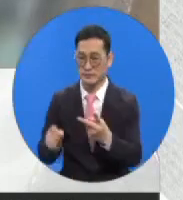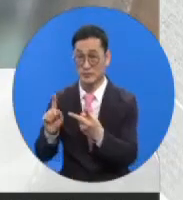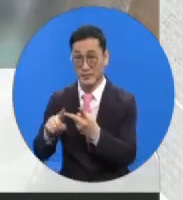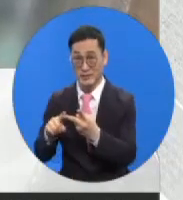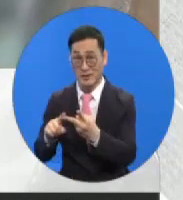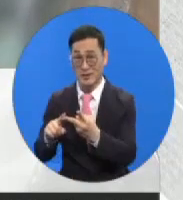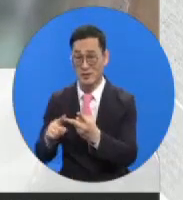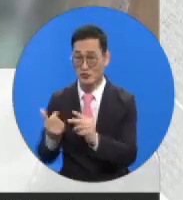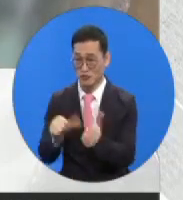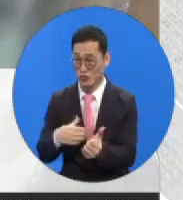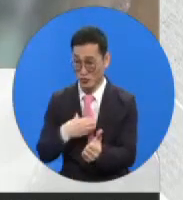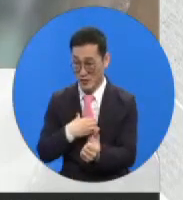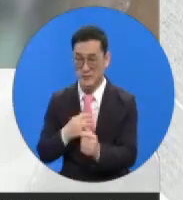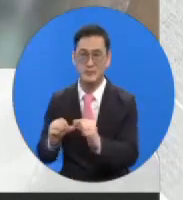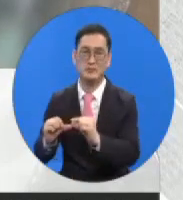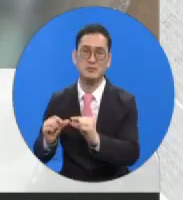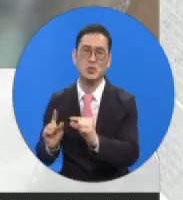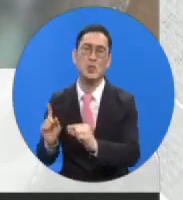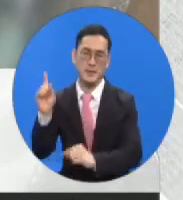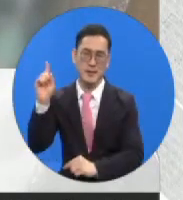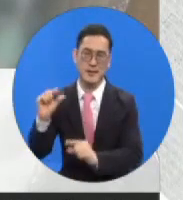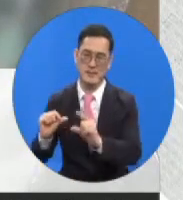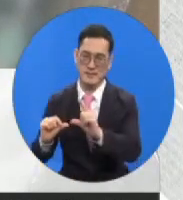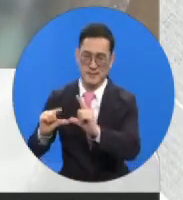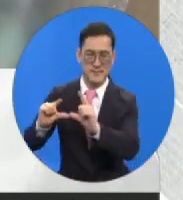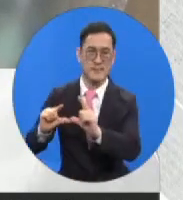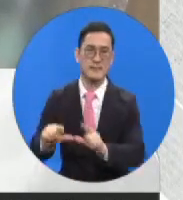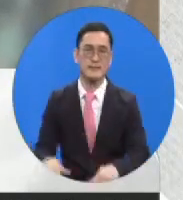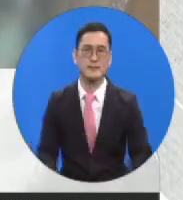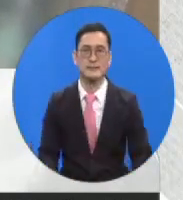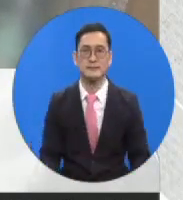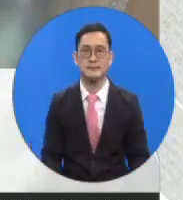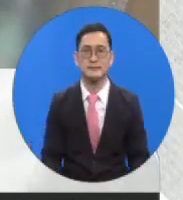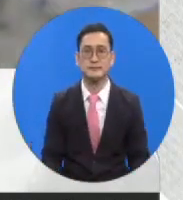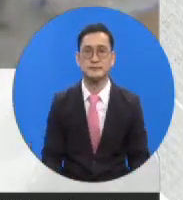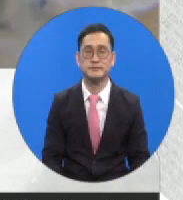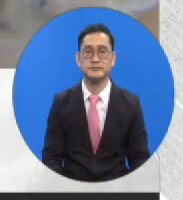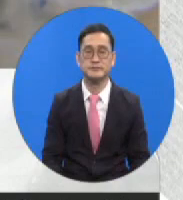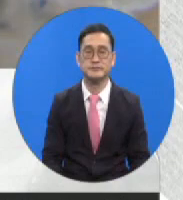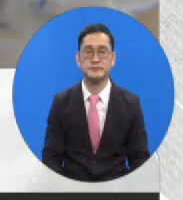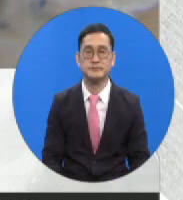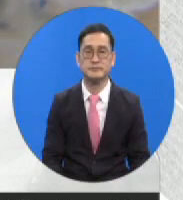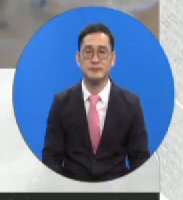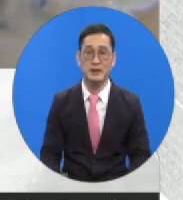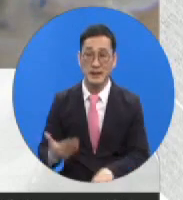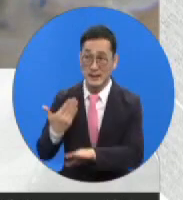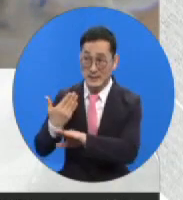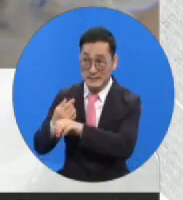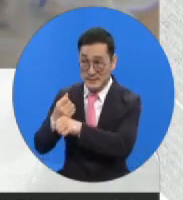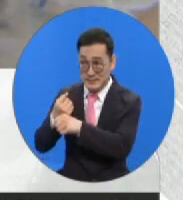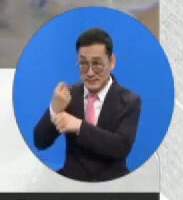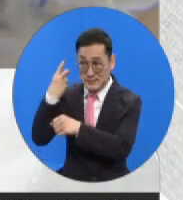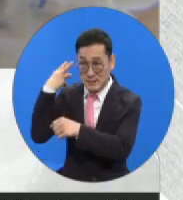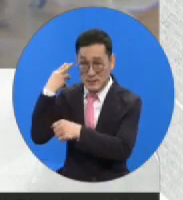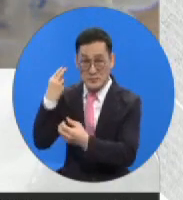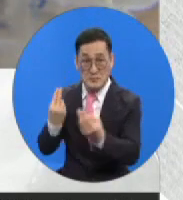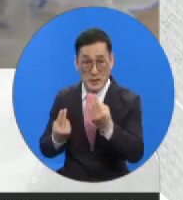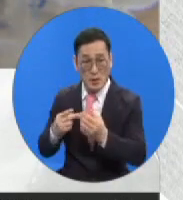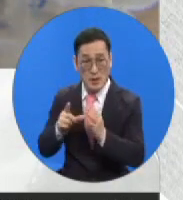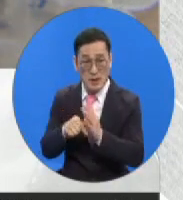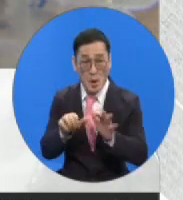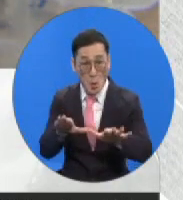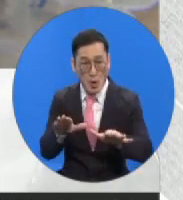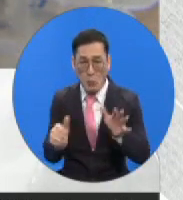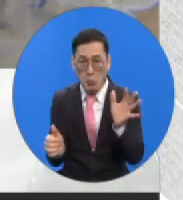거고 반면에 지금 상황은 예년에 비했을 때 상당히 이례적이다. 그렇기 때문에 원인을 좀 봐야 된다라고